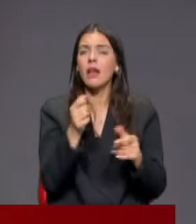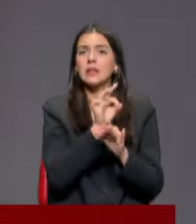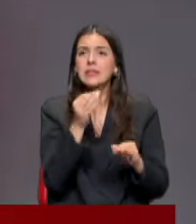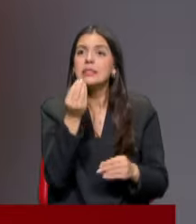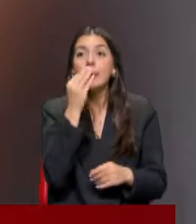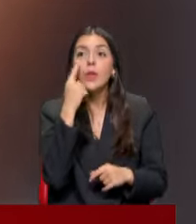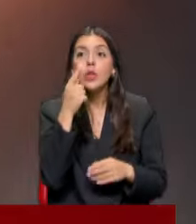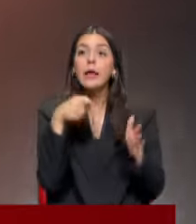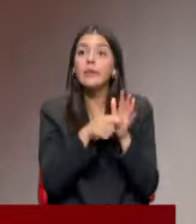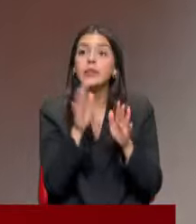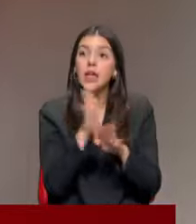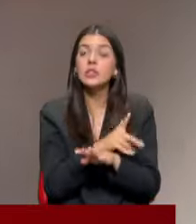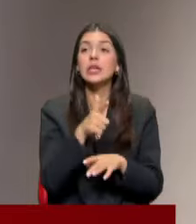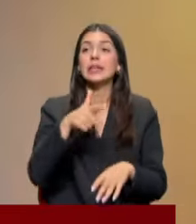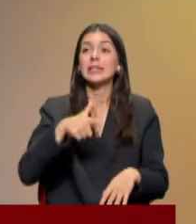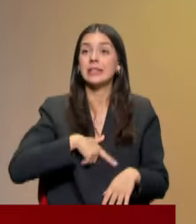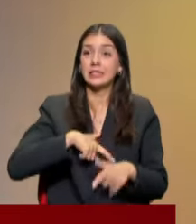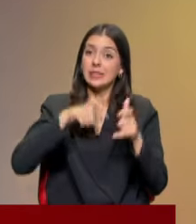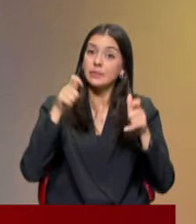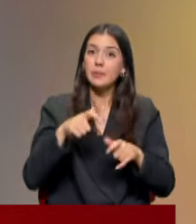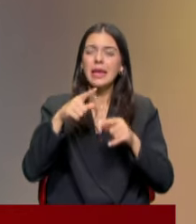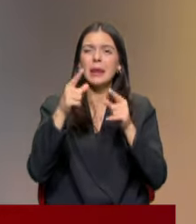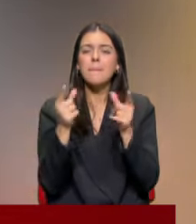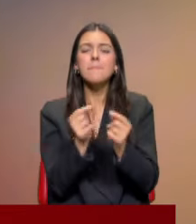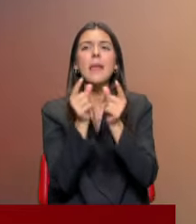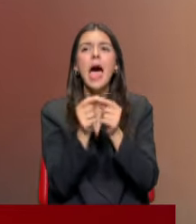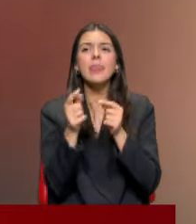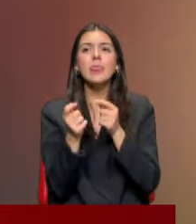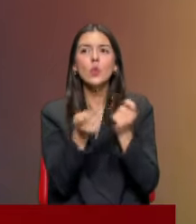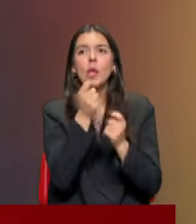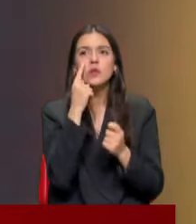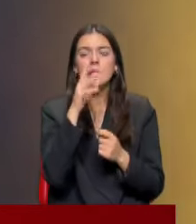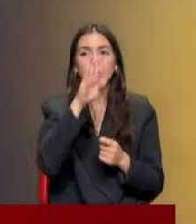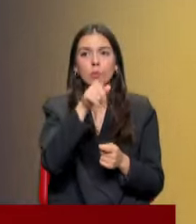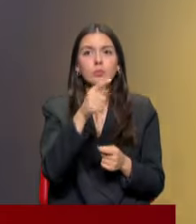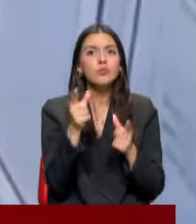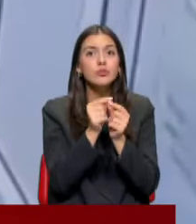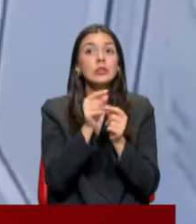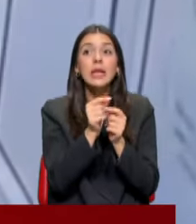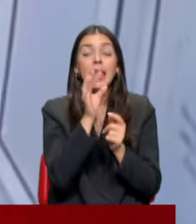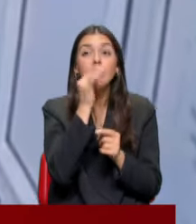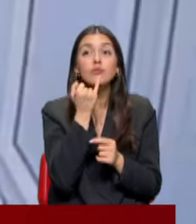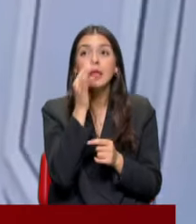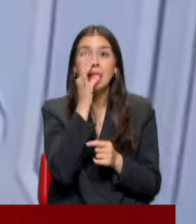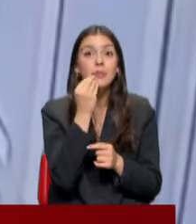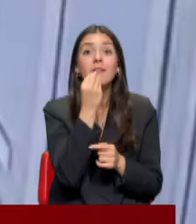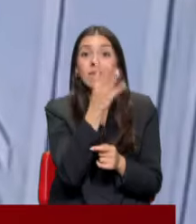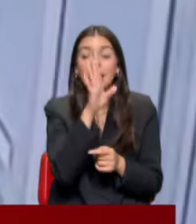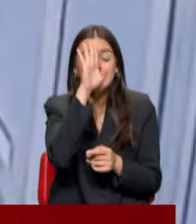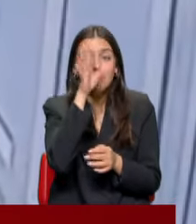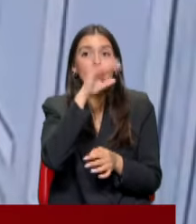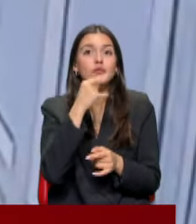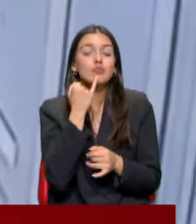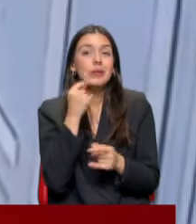listesinde adı geçen İzmir'deki mantı üreticisi müşterilerini İstanbul'daki bir firmaya kaptırdı. Firmanın sahipleri soluğu